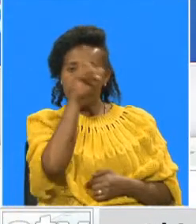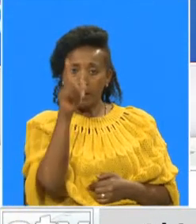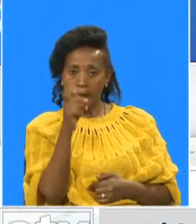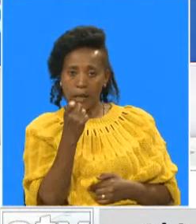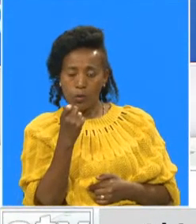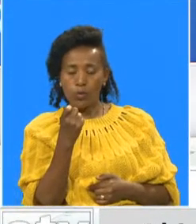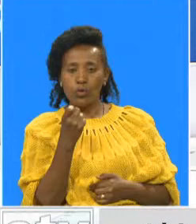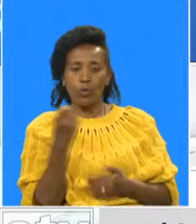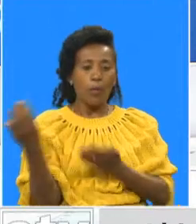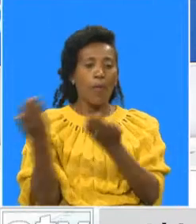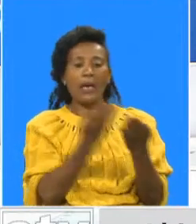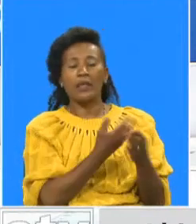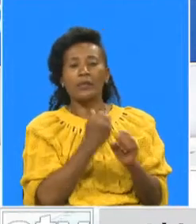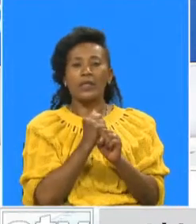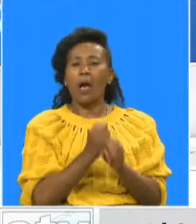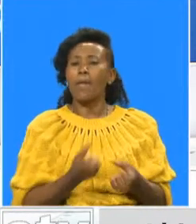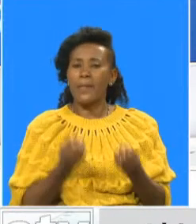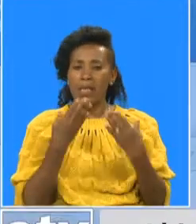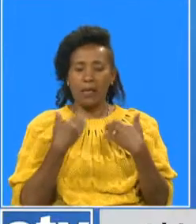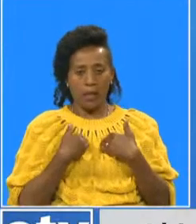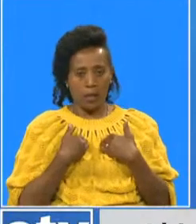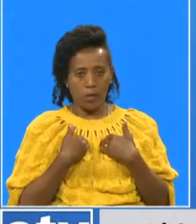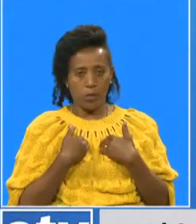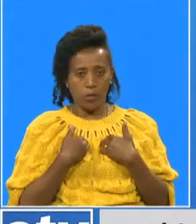ጥያቄዎች የማቅረብ ስራ ነው በብዛት ያለው።